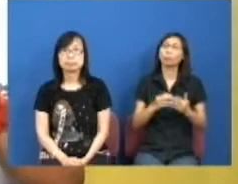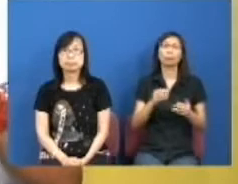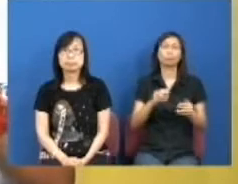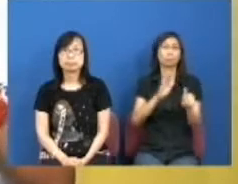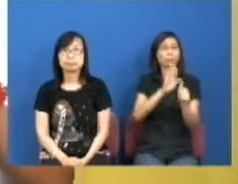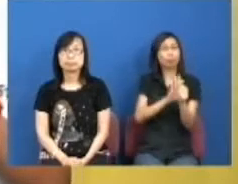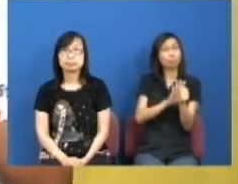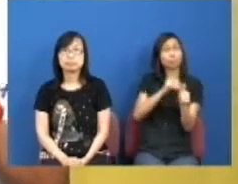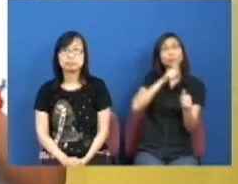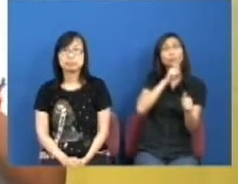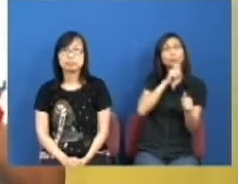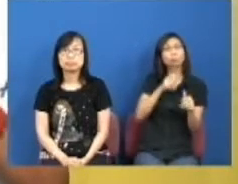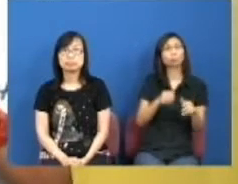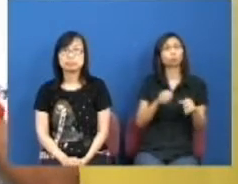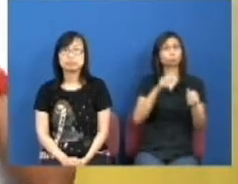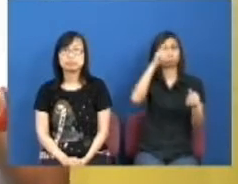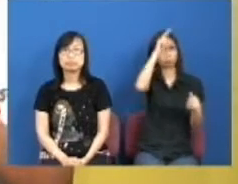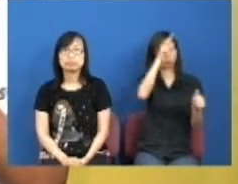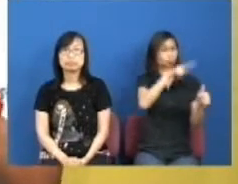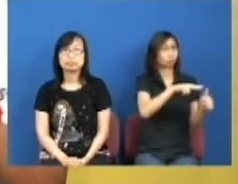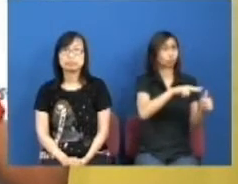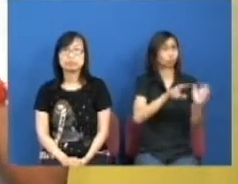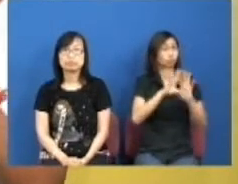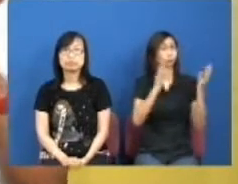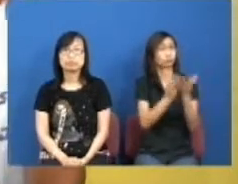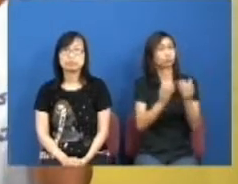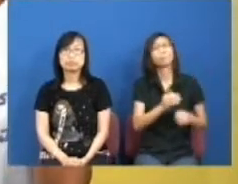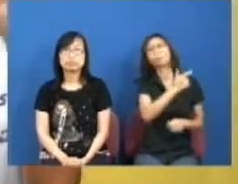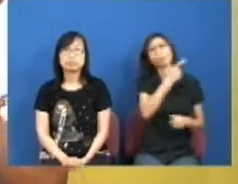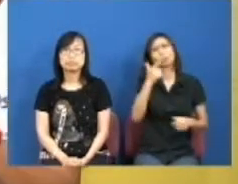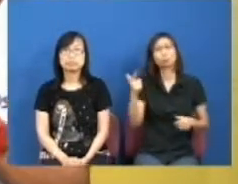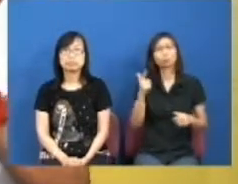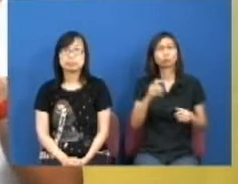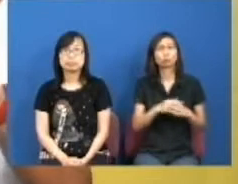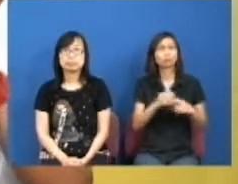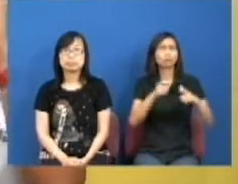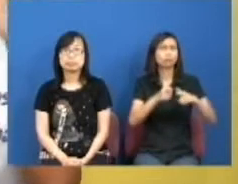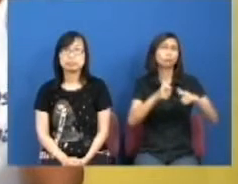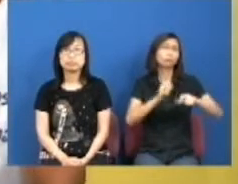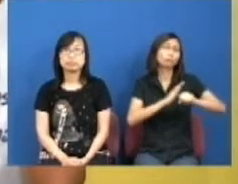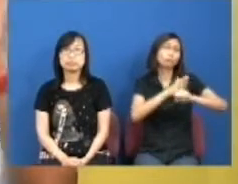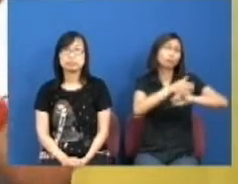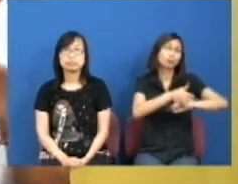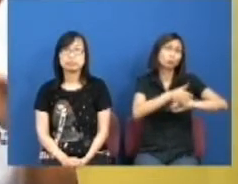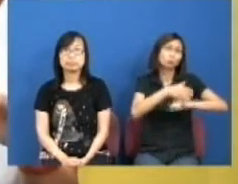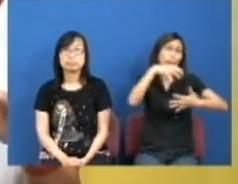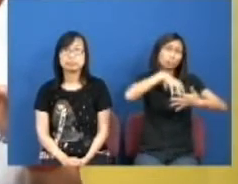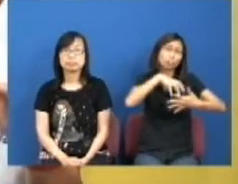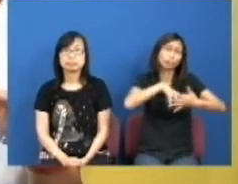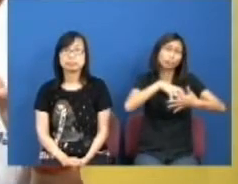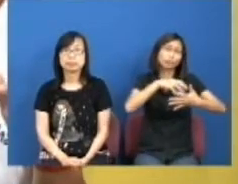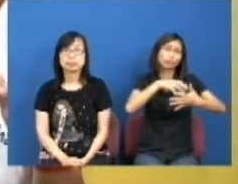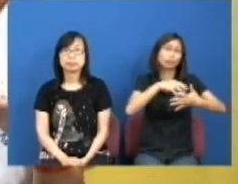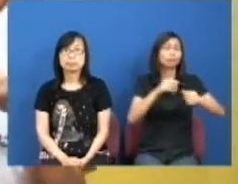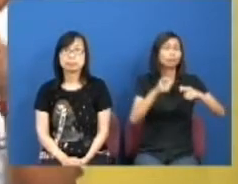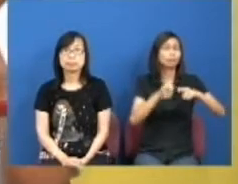有一個可能嘅一個觀察，就係話其實好多公民所謂公民社會裏邊一啲所謂公民組織，其